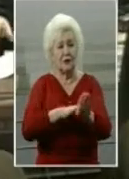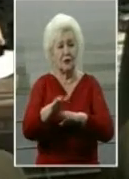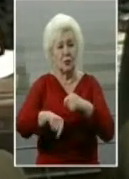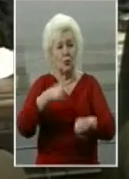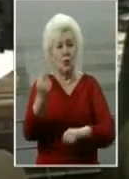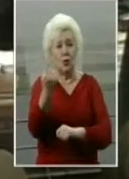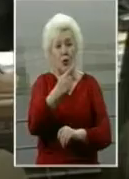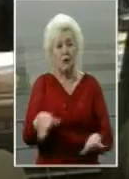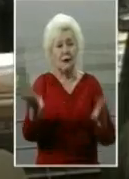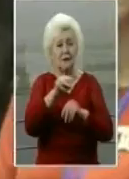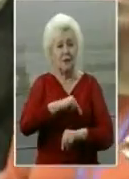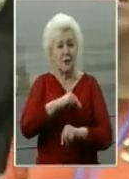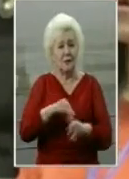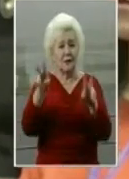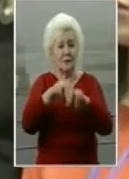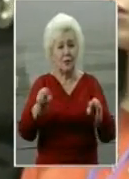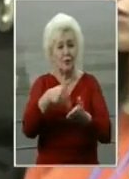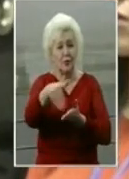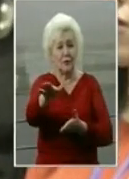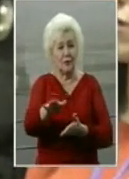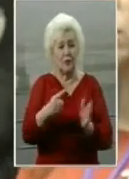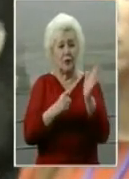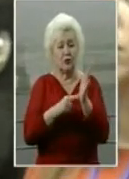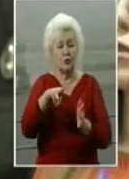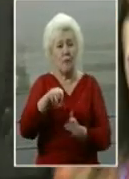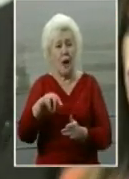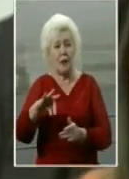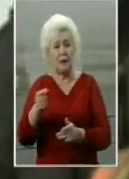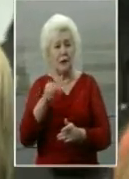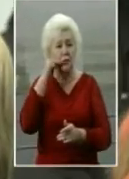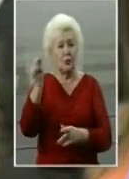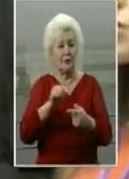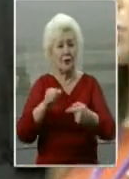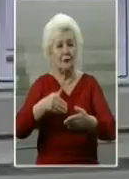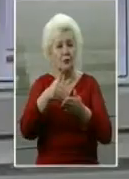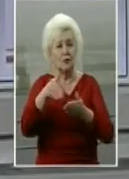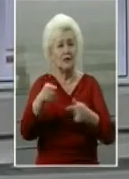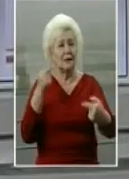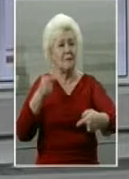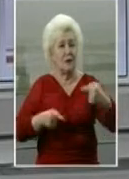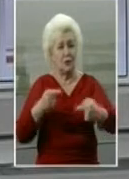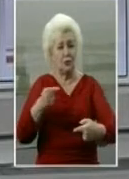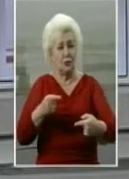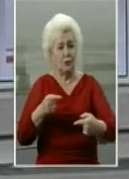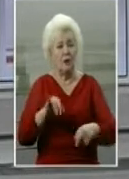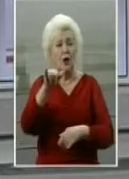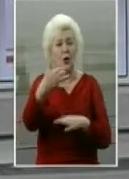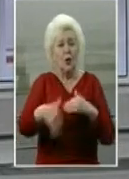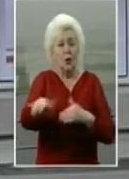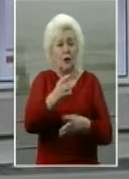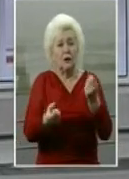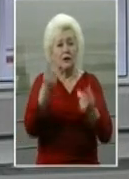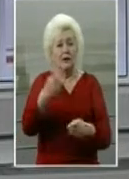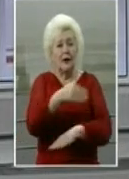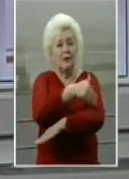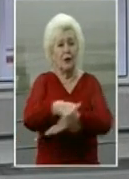Ще один співпрацювати зі слідчими відмовився. 6 Мангер провину заперечує. У Херсоні